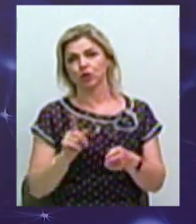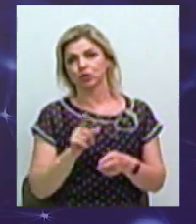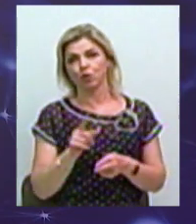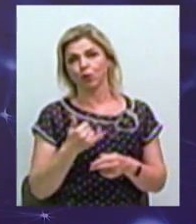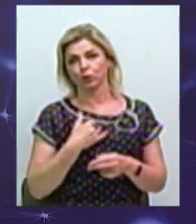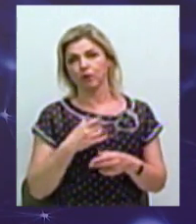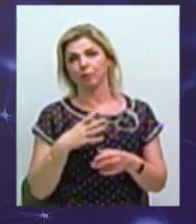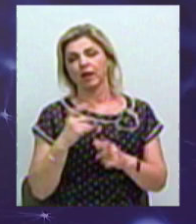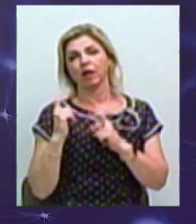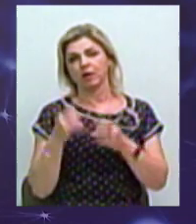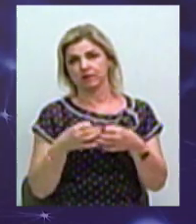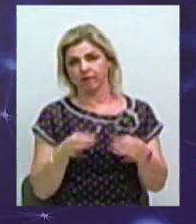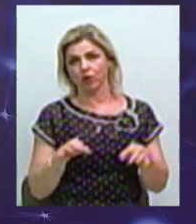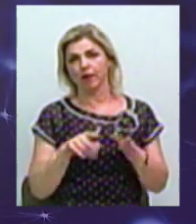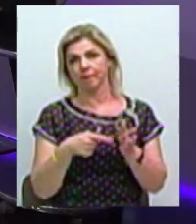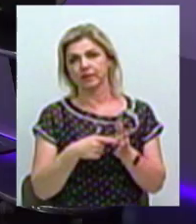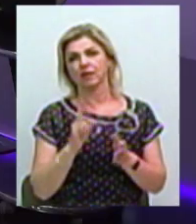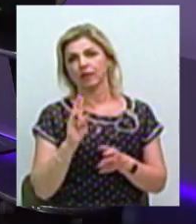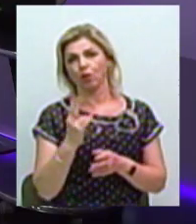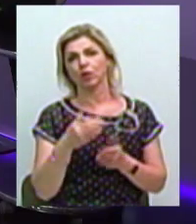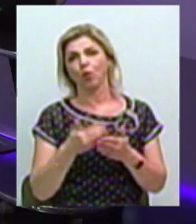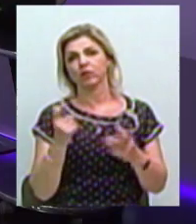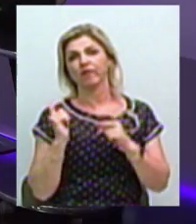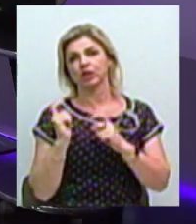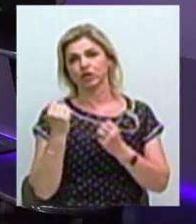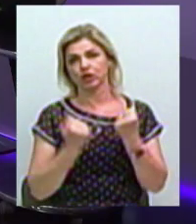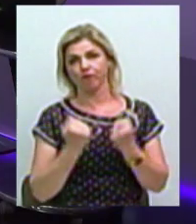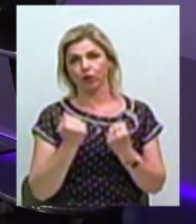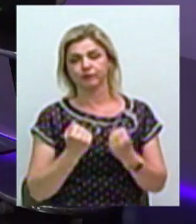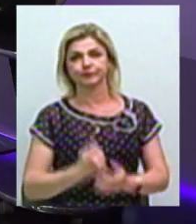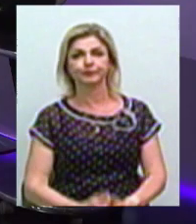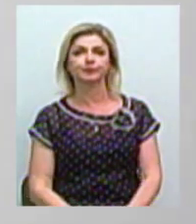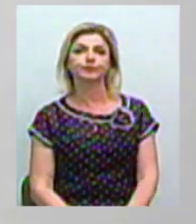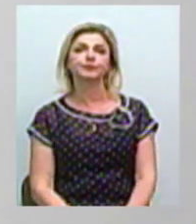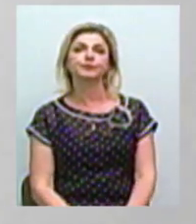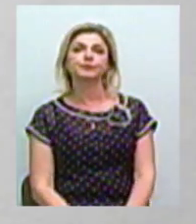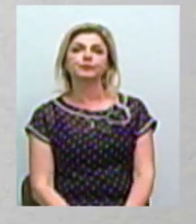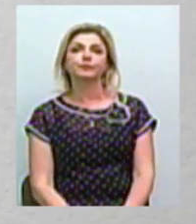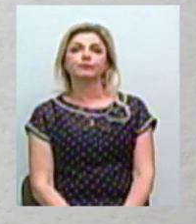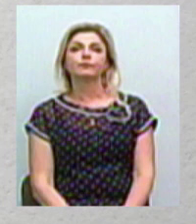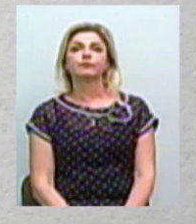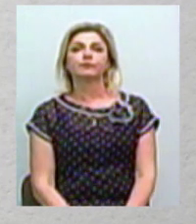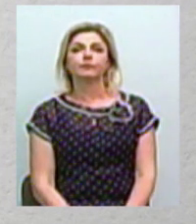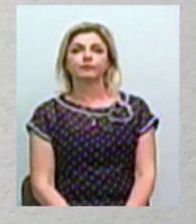нас розгрузити місто Миколаїв від вантажівок. Дякую за відповідь. Будь ласка.